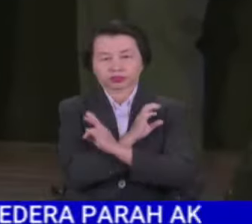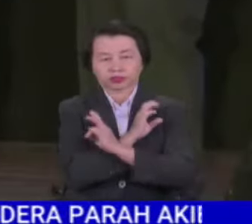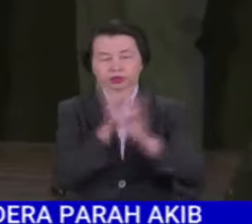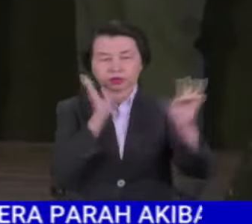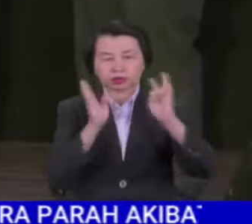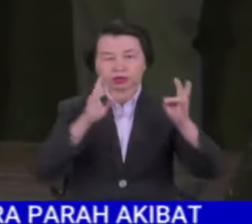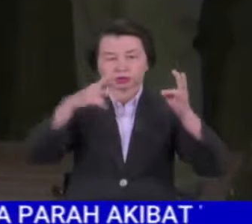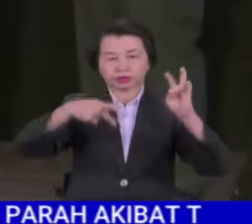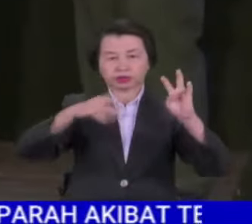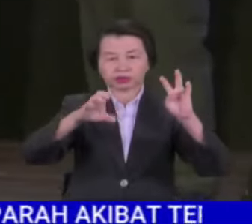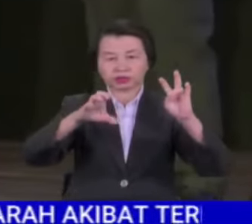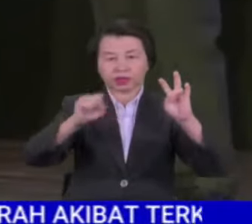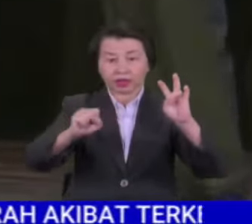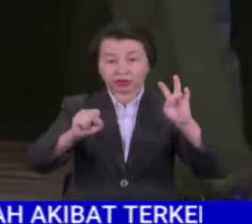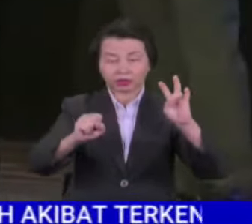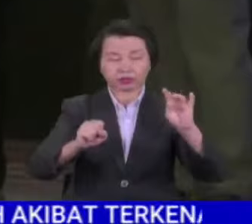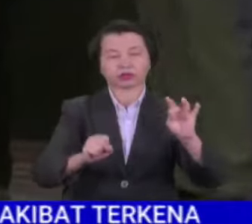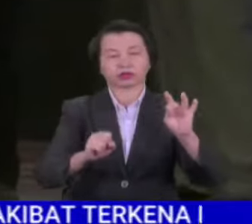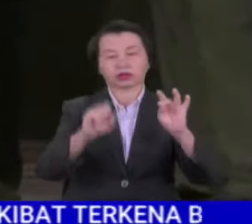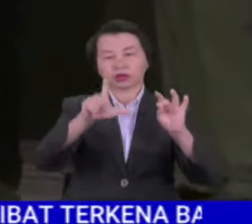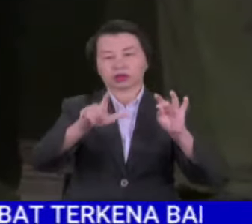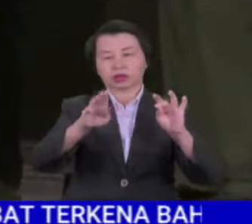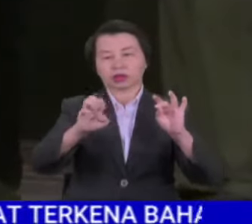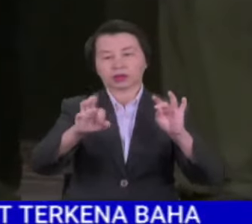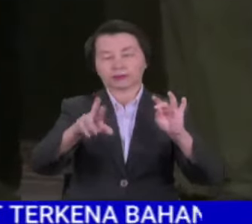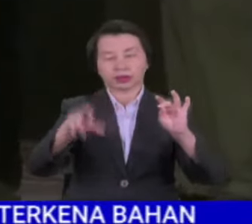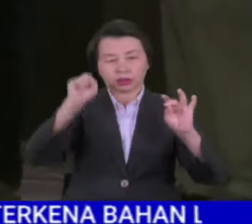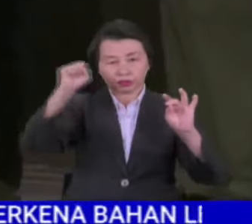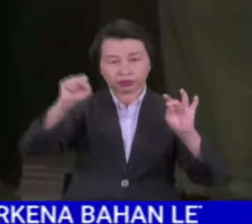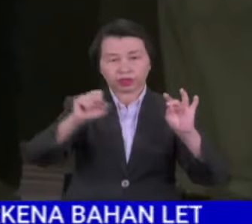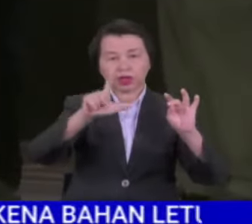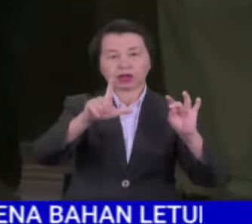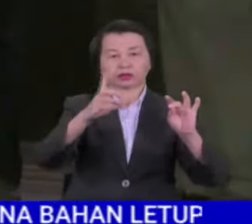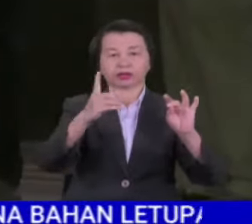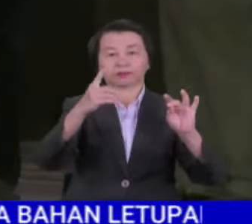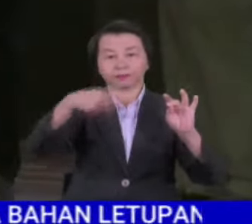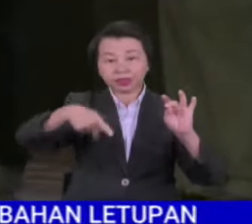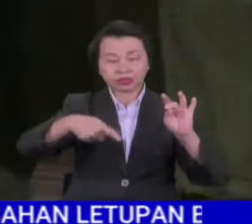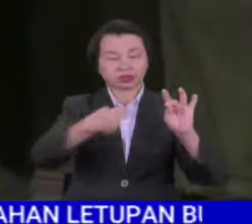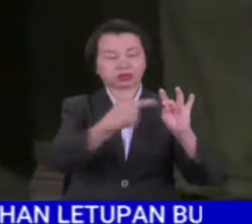Sabah PCS Dan Pati dibel demokratik Sabah